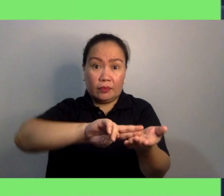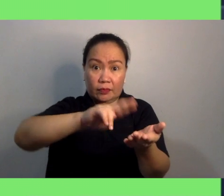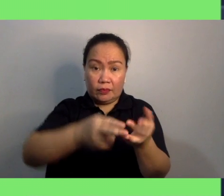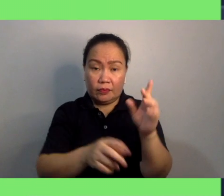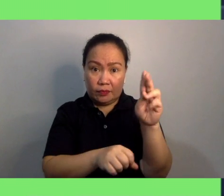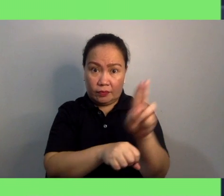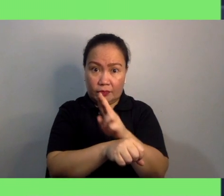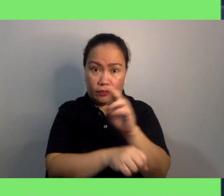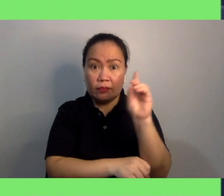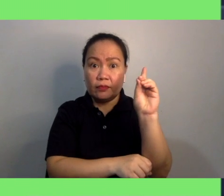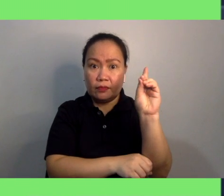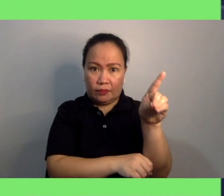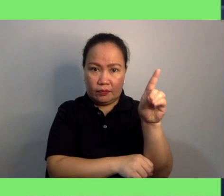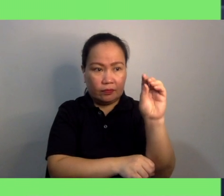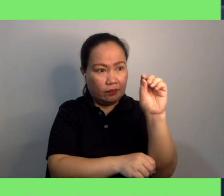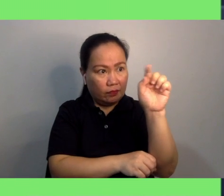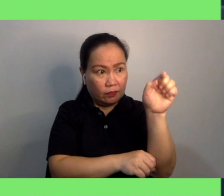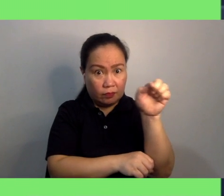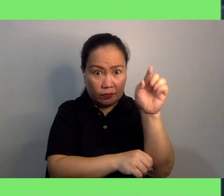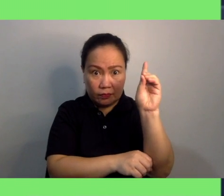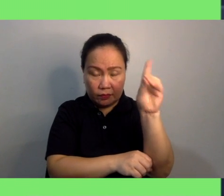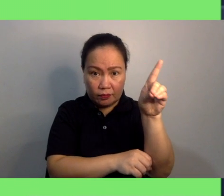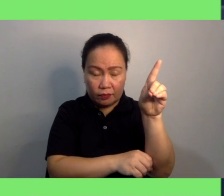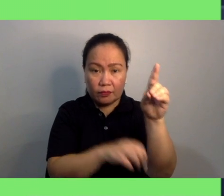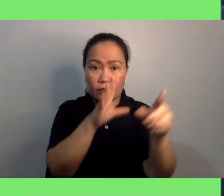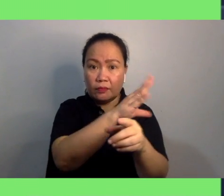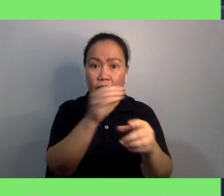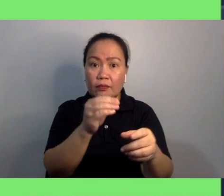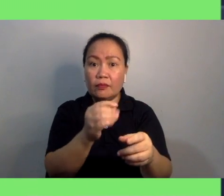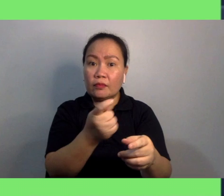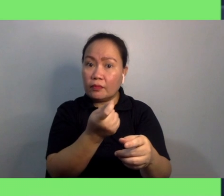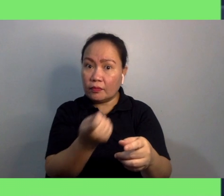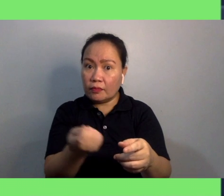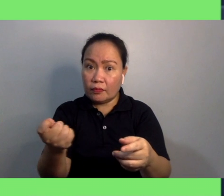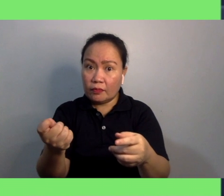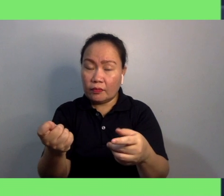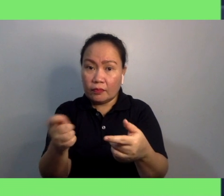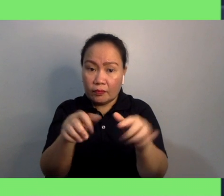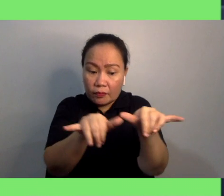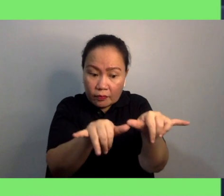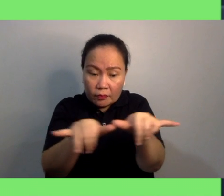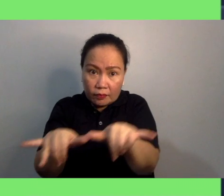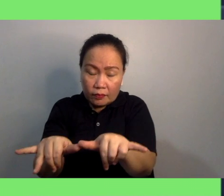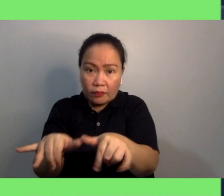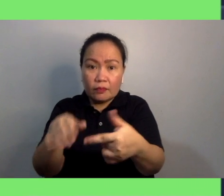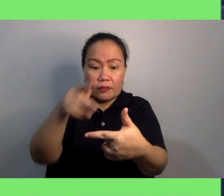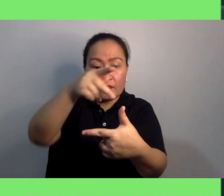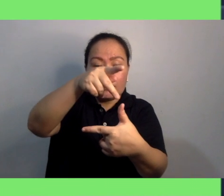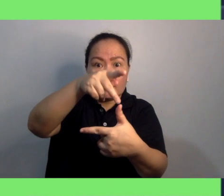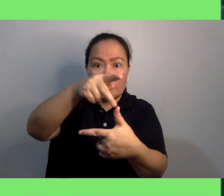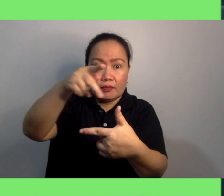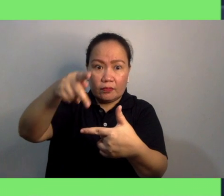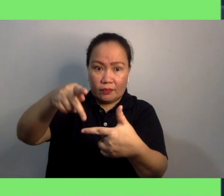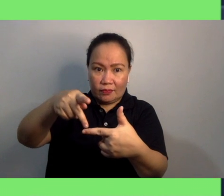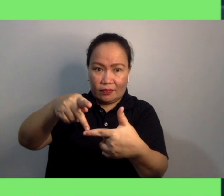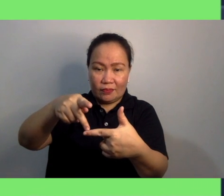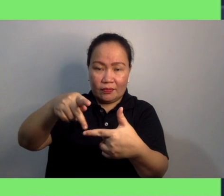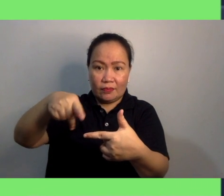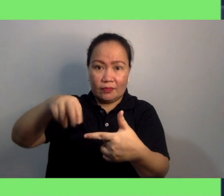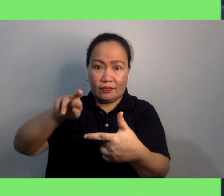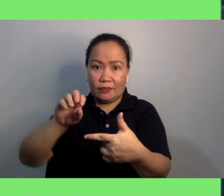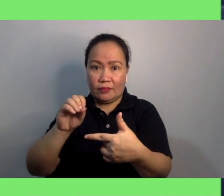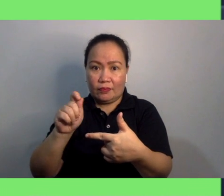or device na ginagamit natin para makuha ang measure ng angle ay protractor. So, I know you are familiar with